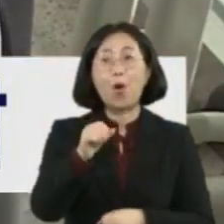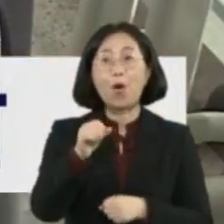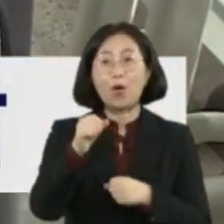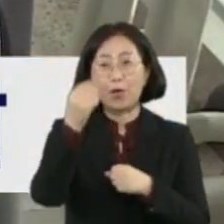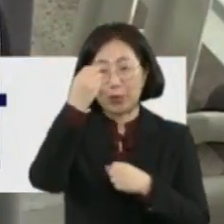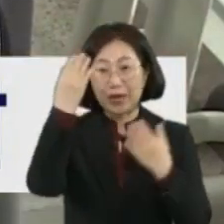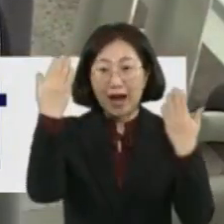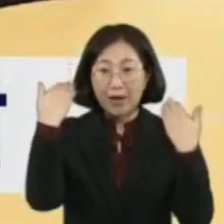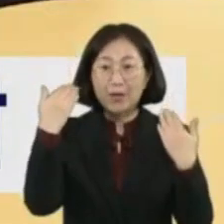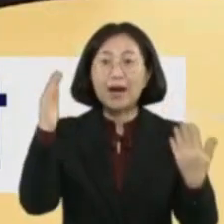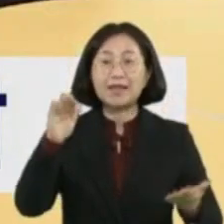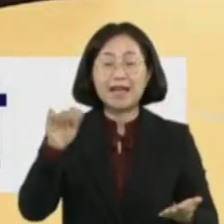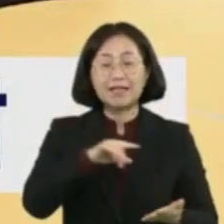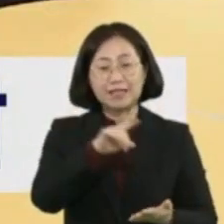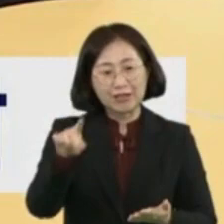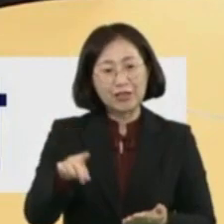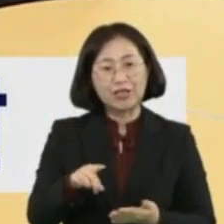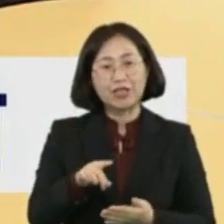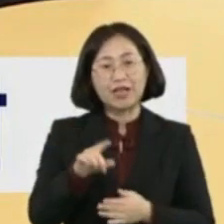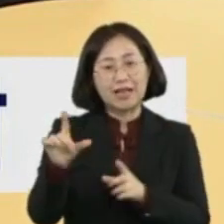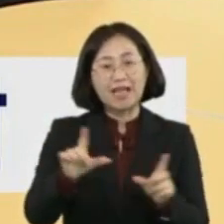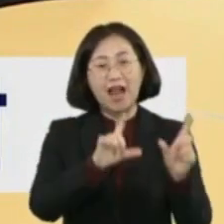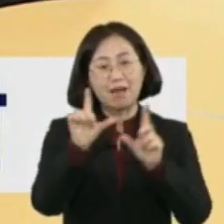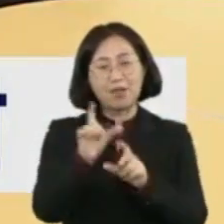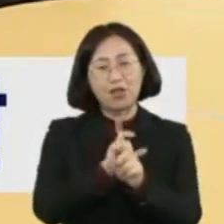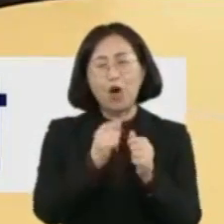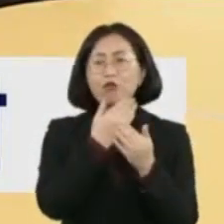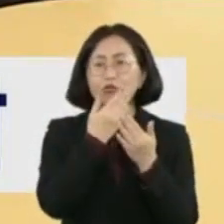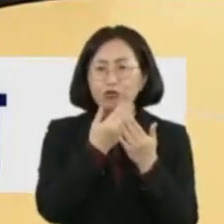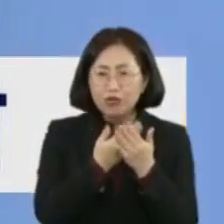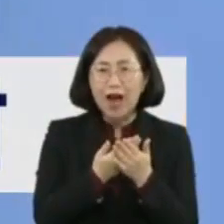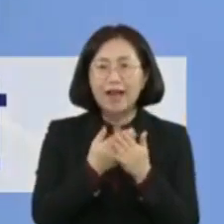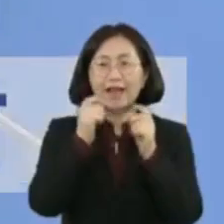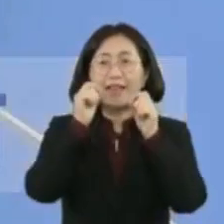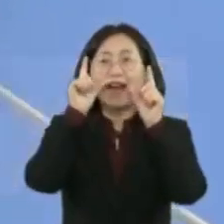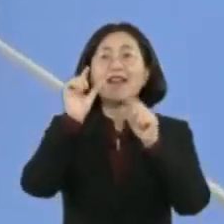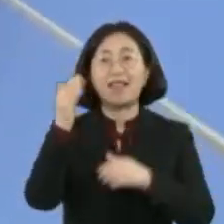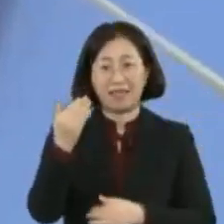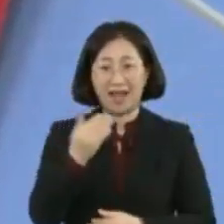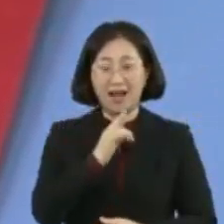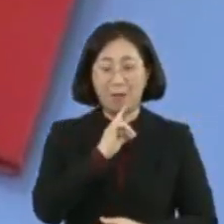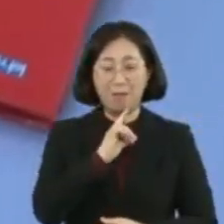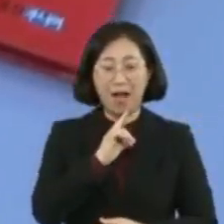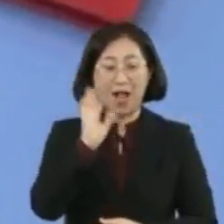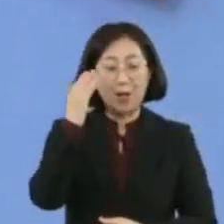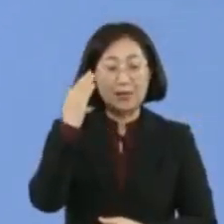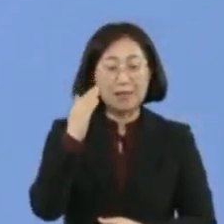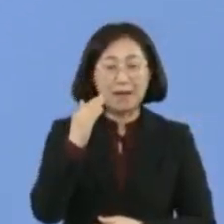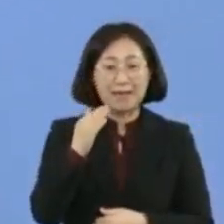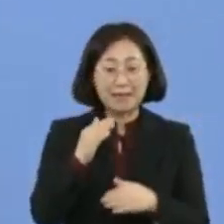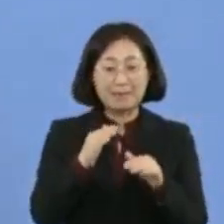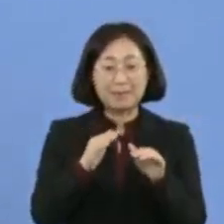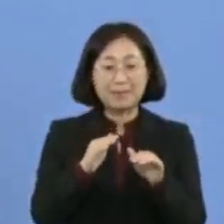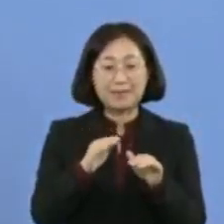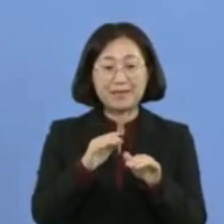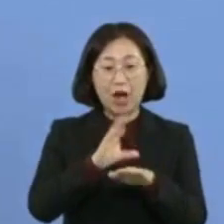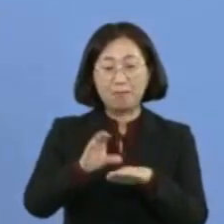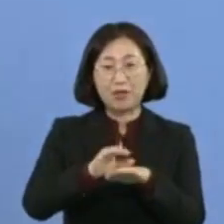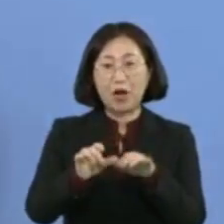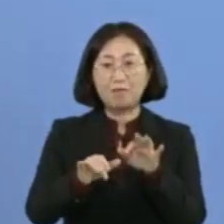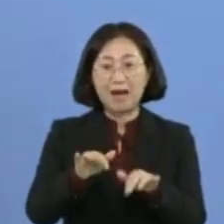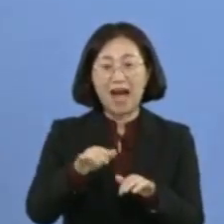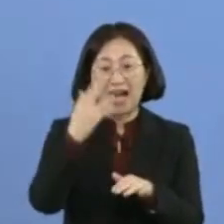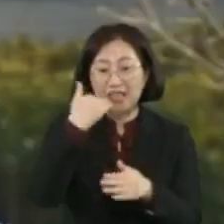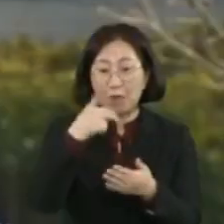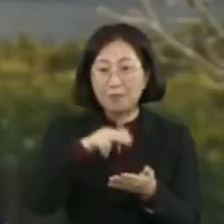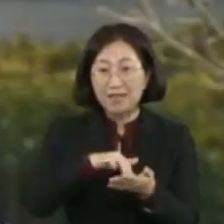당연하게 주어졌다고 생각한 삶을 더 소중하게 여기게 됐다며 요즘에는 점자를 입력할 수 있는 키보드 개발을 위해 노력